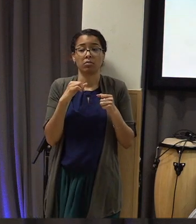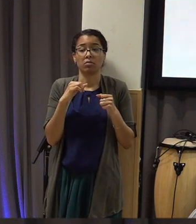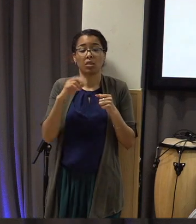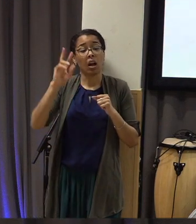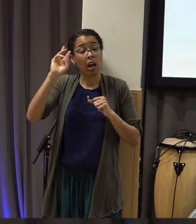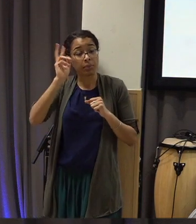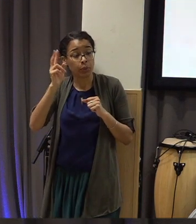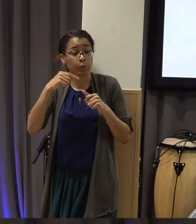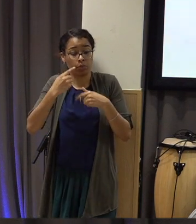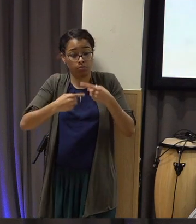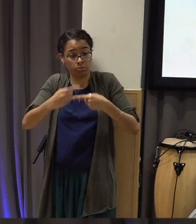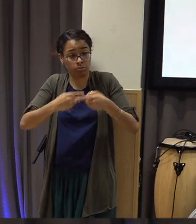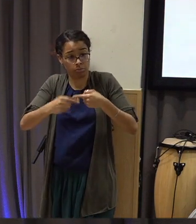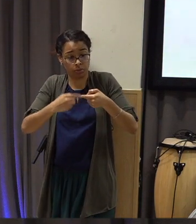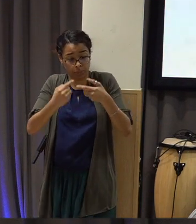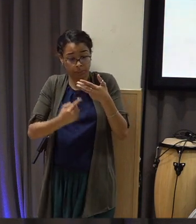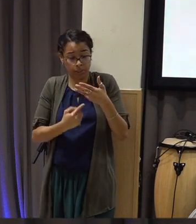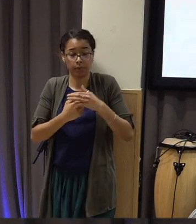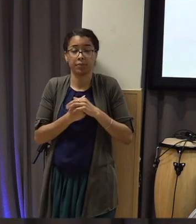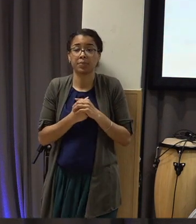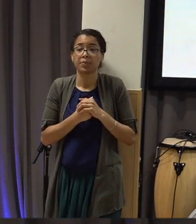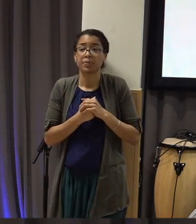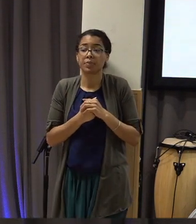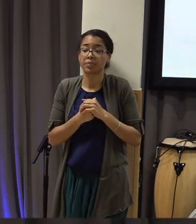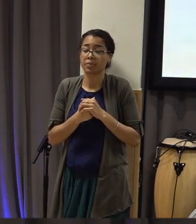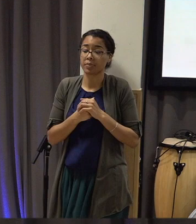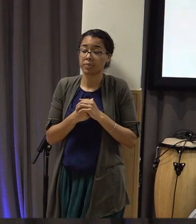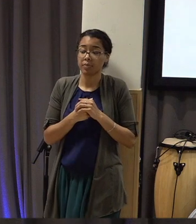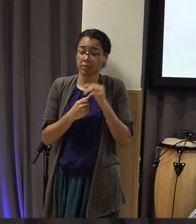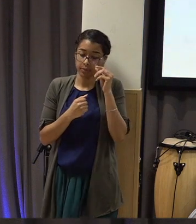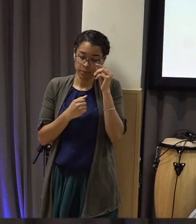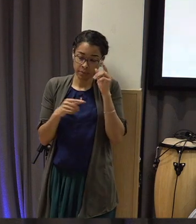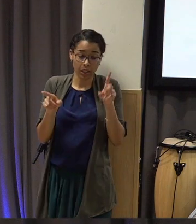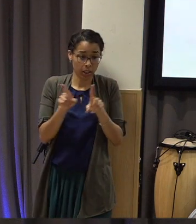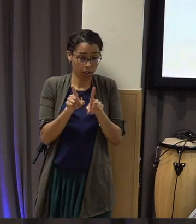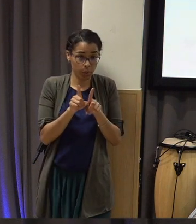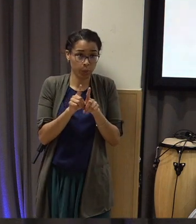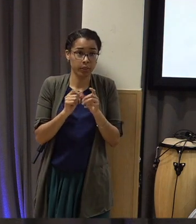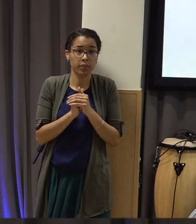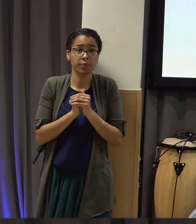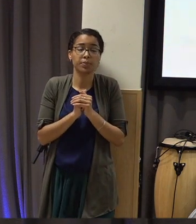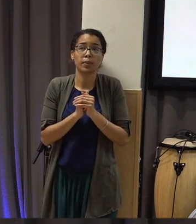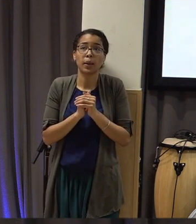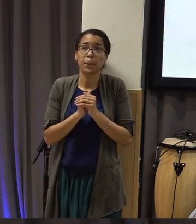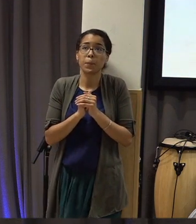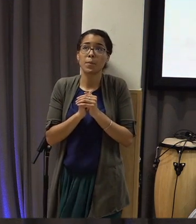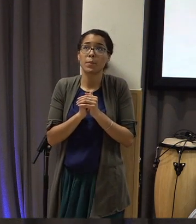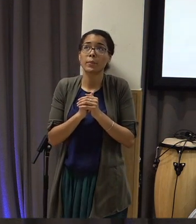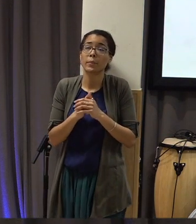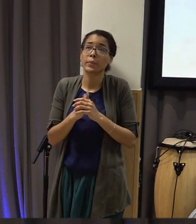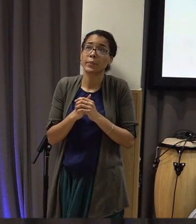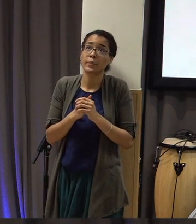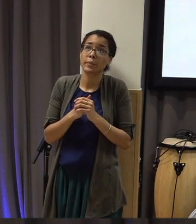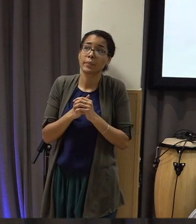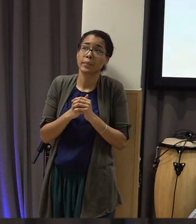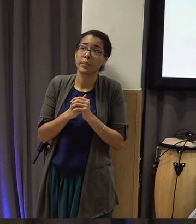les pharisiens, les différents rituels. Et l'influence qu'ils peuvent avoir sur l'esprit à travers l'espérance